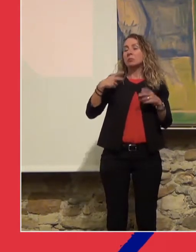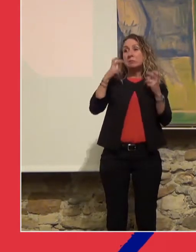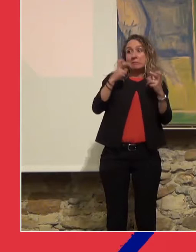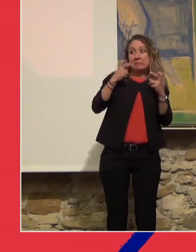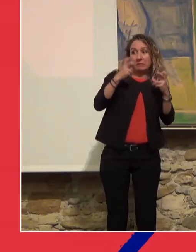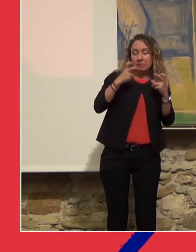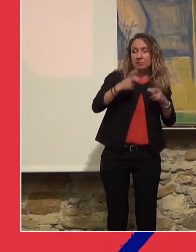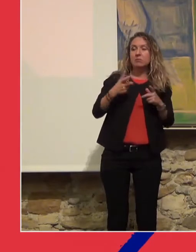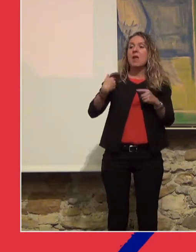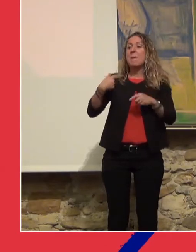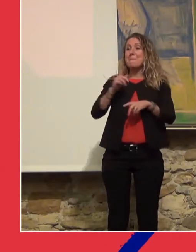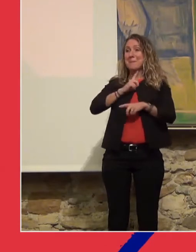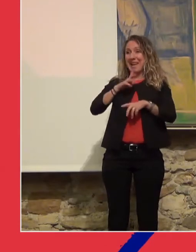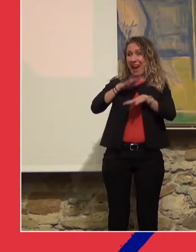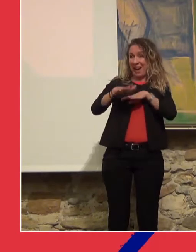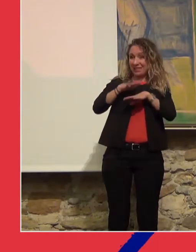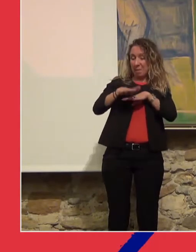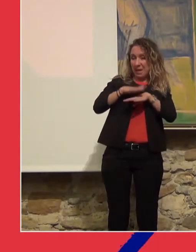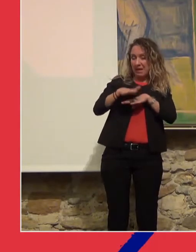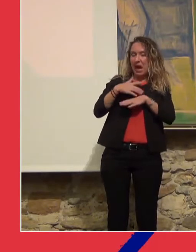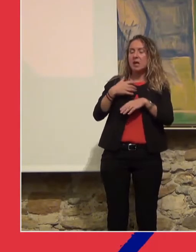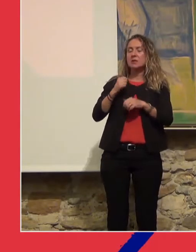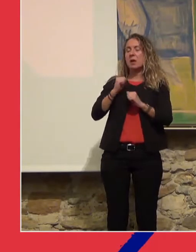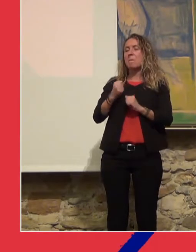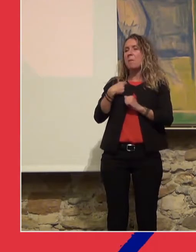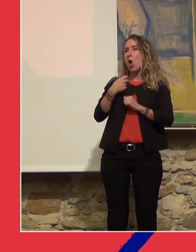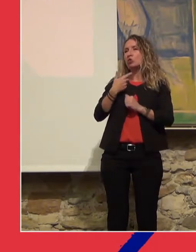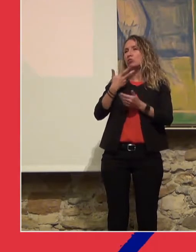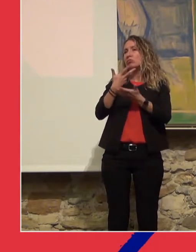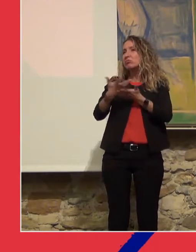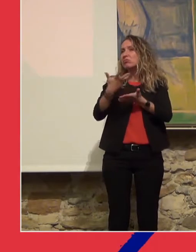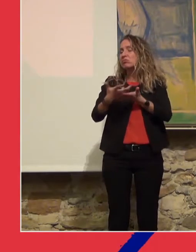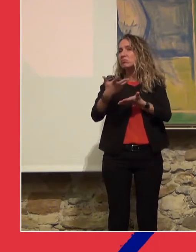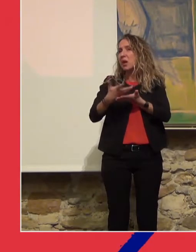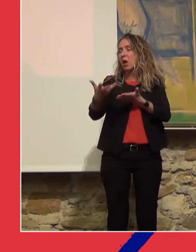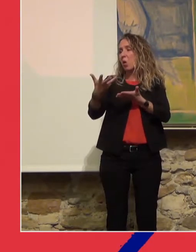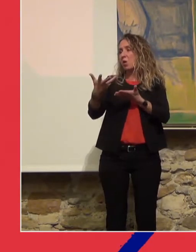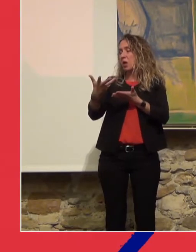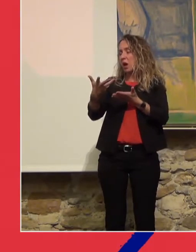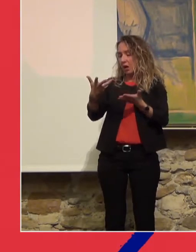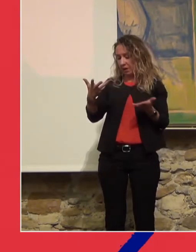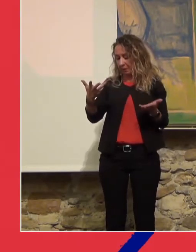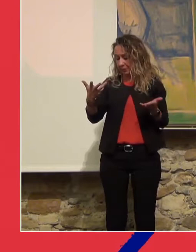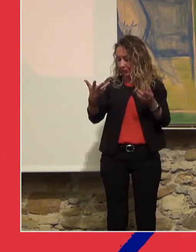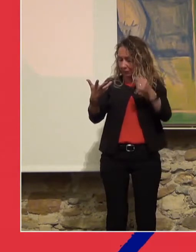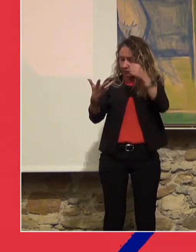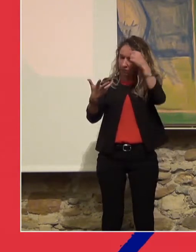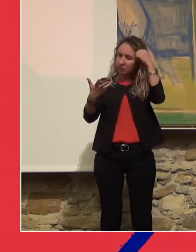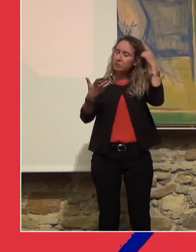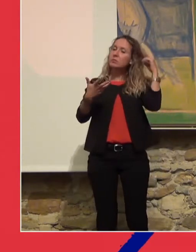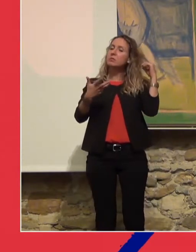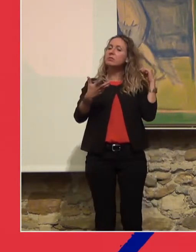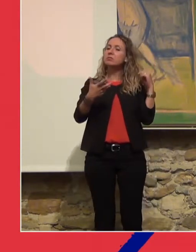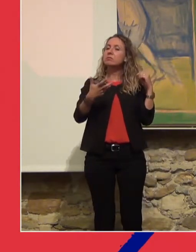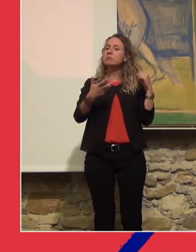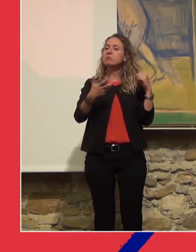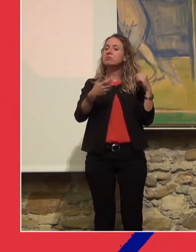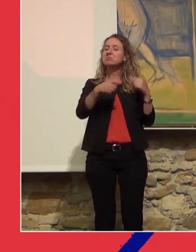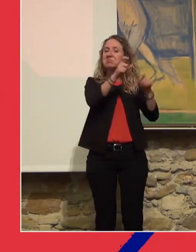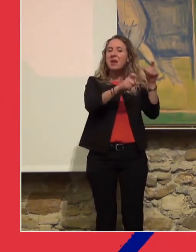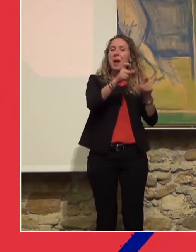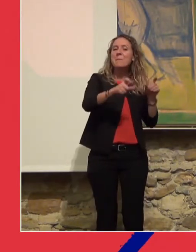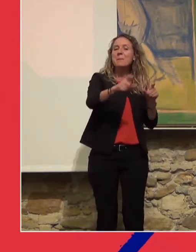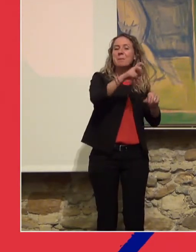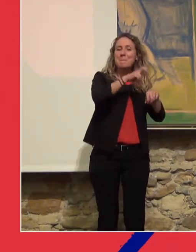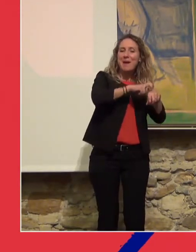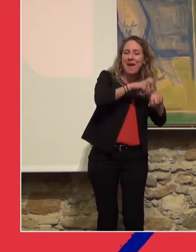mia esperienza posso testimoniarvi di non essere stato curato in maniera asettica, da una